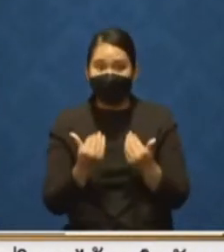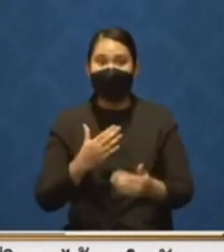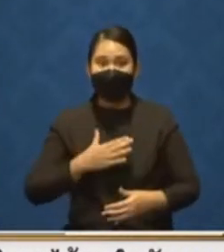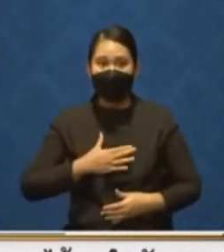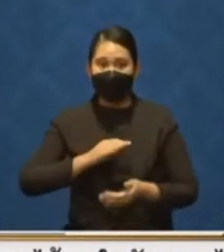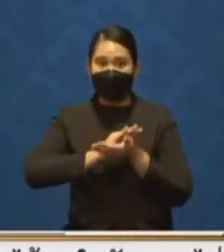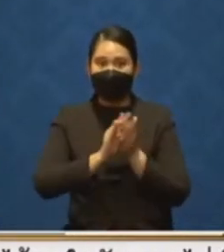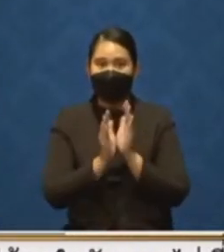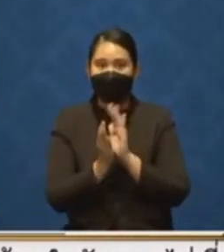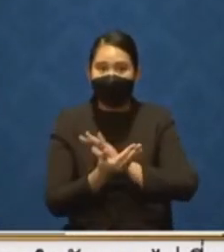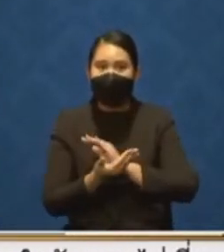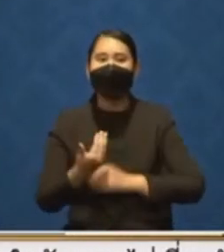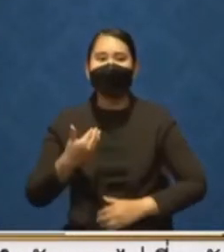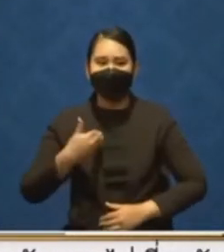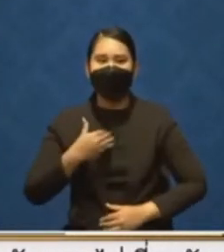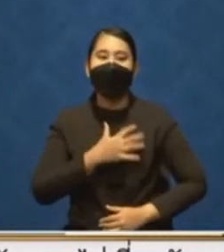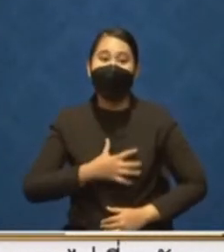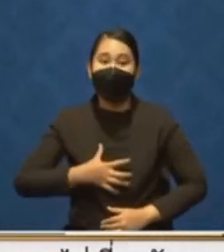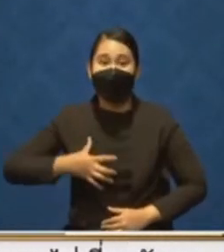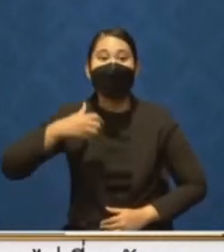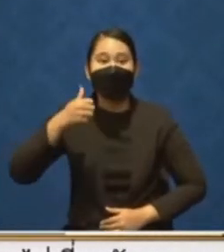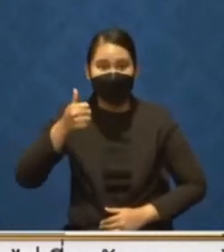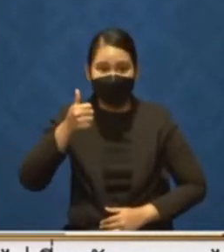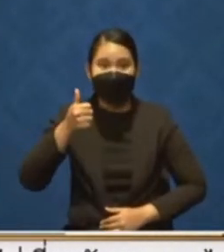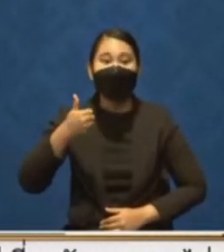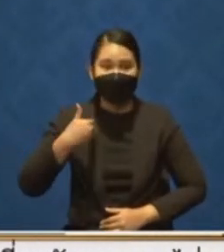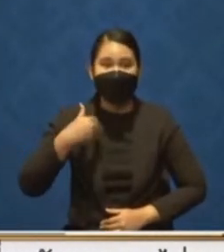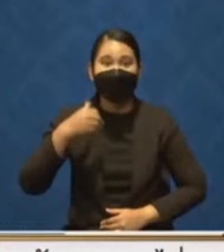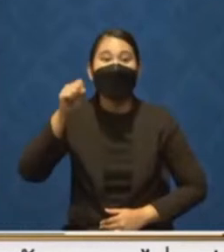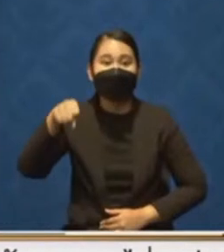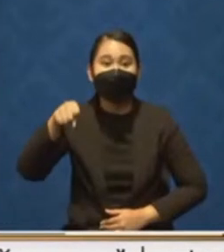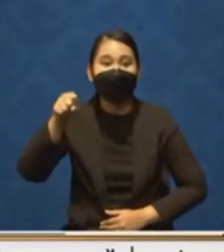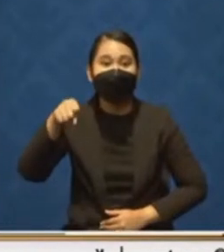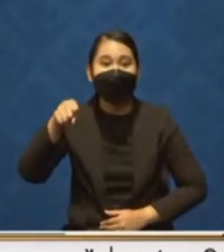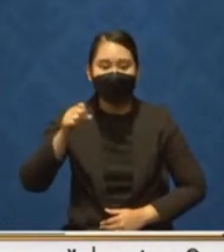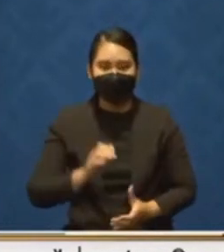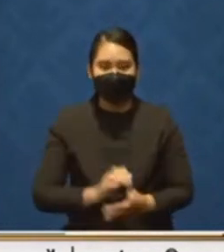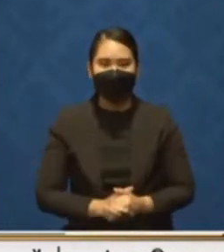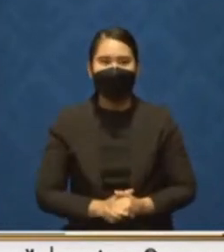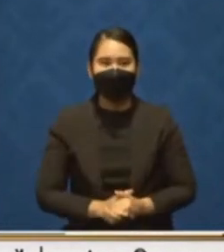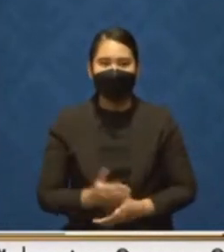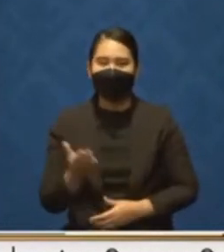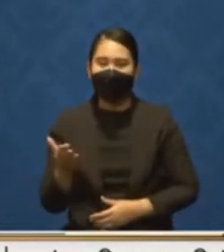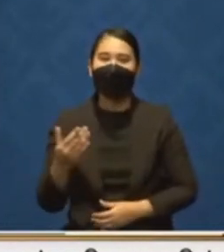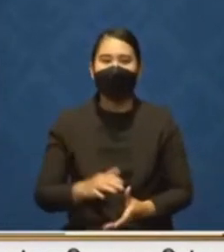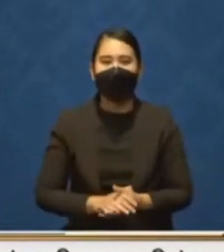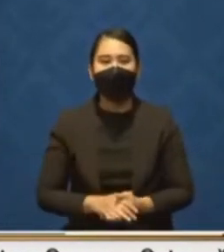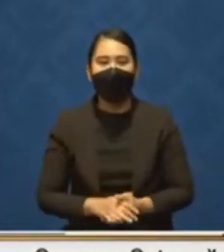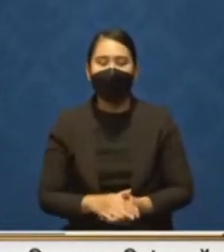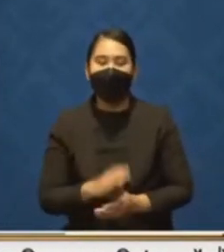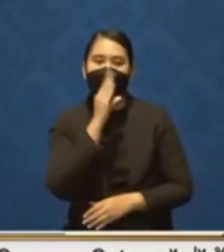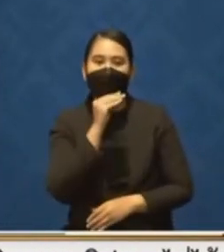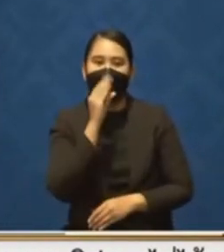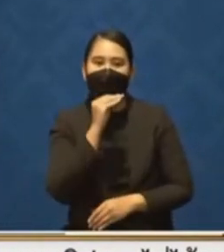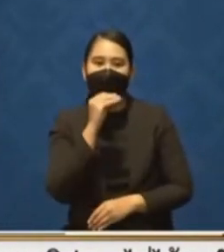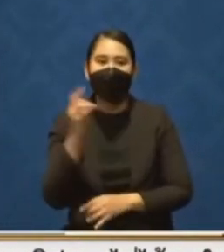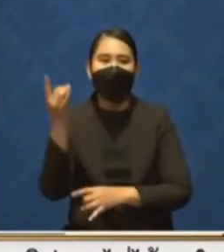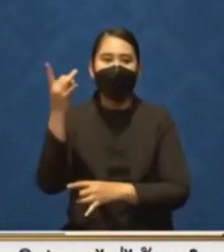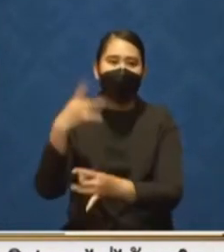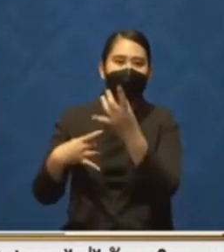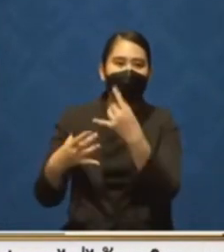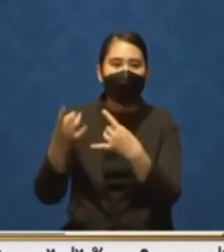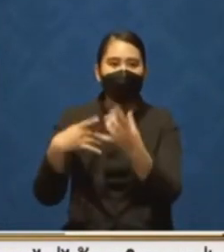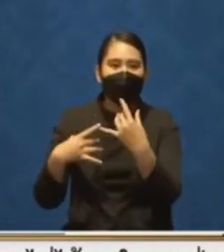น่าจะได้เพราะว่าลมดีขึ้นเยอะๆกับ Rใช่ไหมงามถึงแม้ว่าท่านจะพยายามให้โยยุผมตามอะไรล่ะ